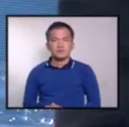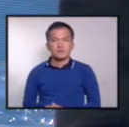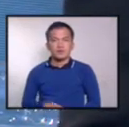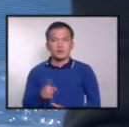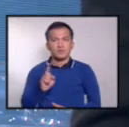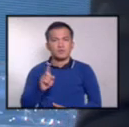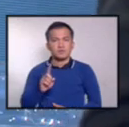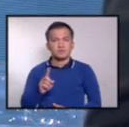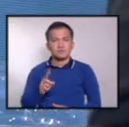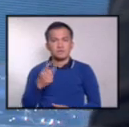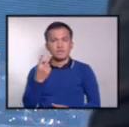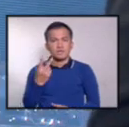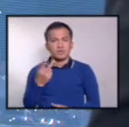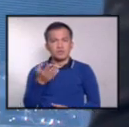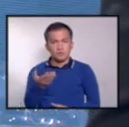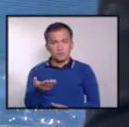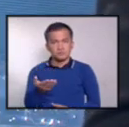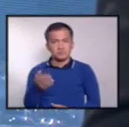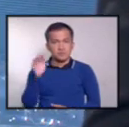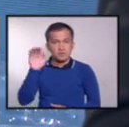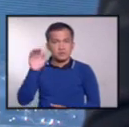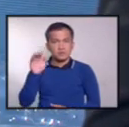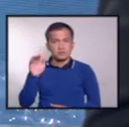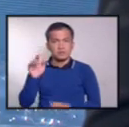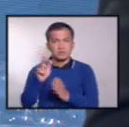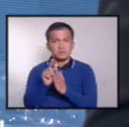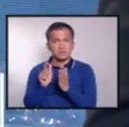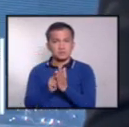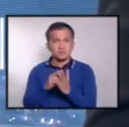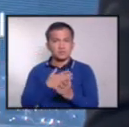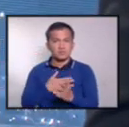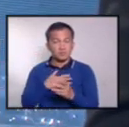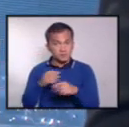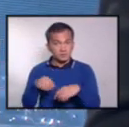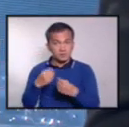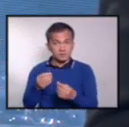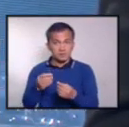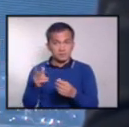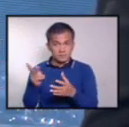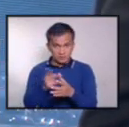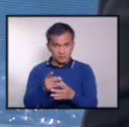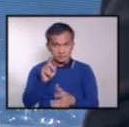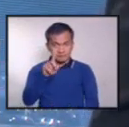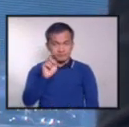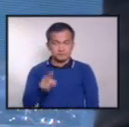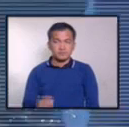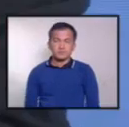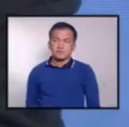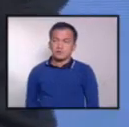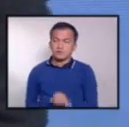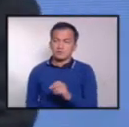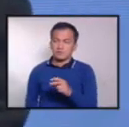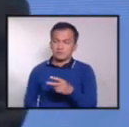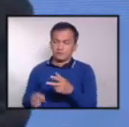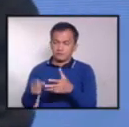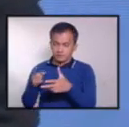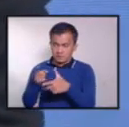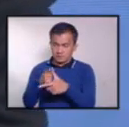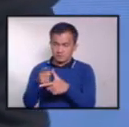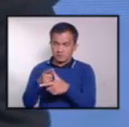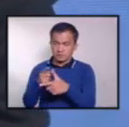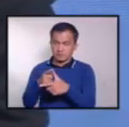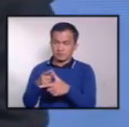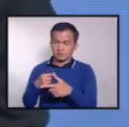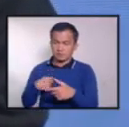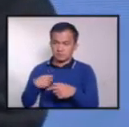Ano ang dalawa mong panukalang batas na gusto mong bigyan ng prioridad? Okay, ang unang-una ay yung tinatawag